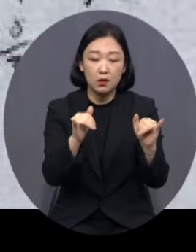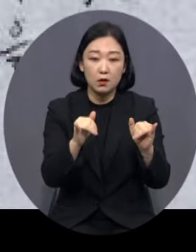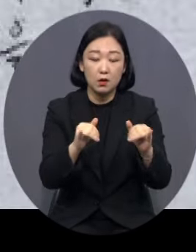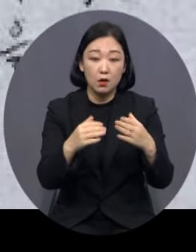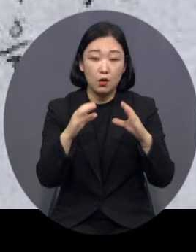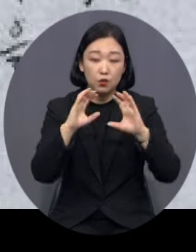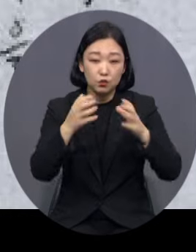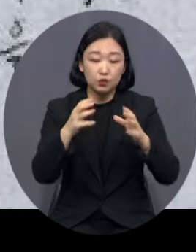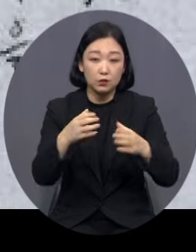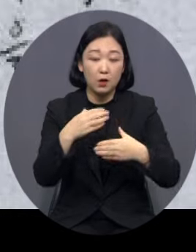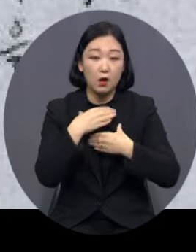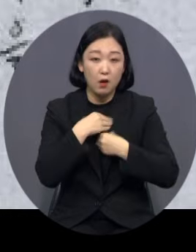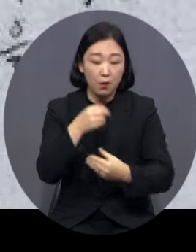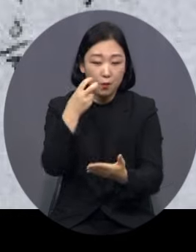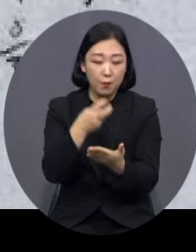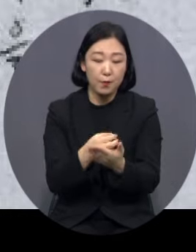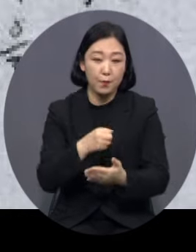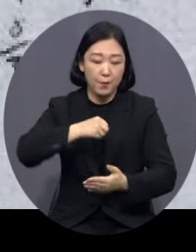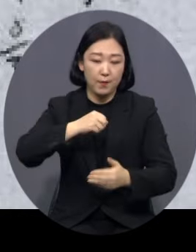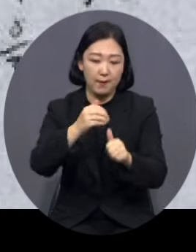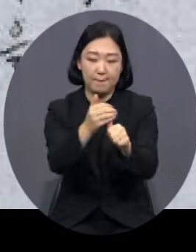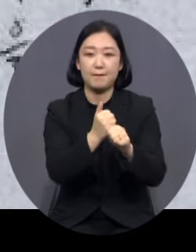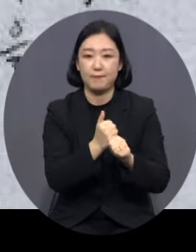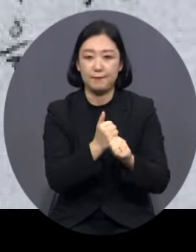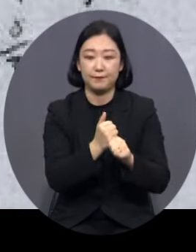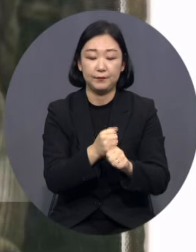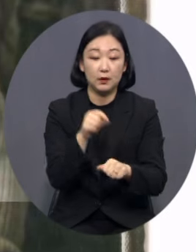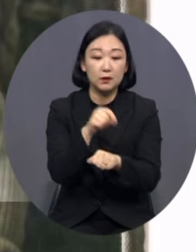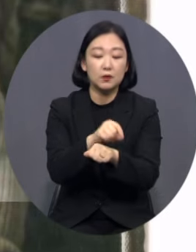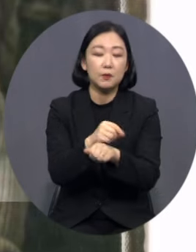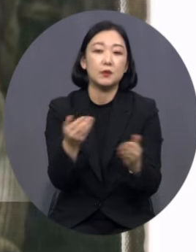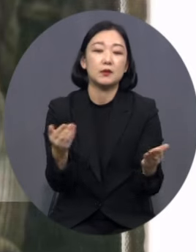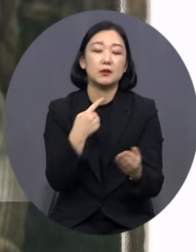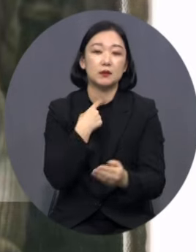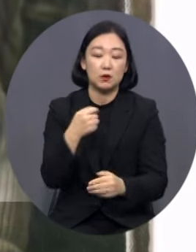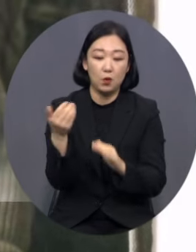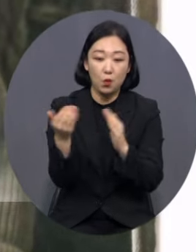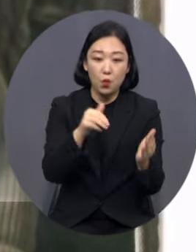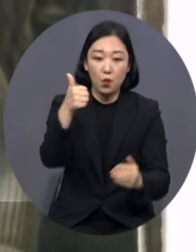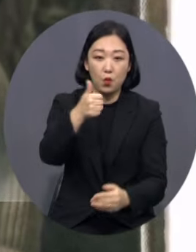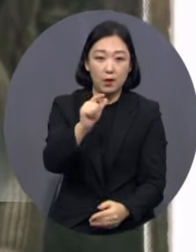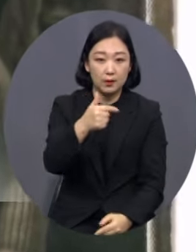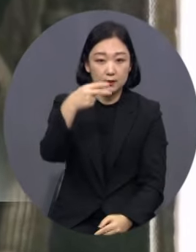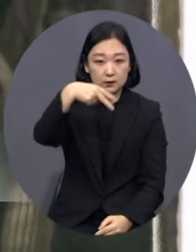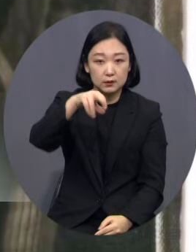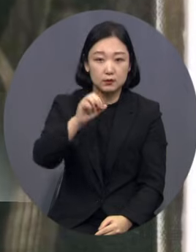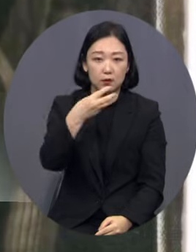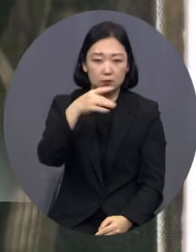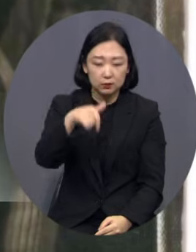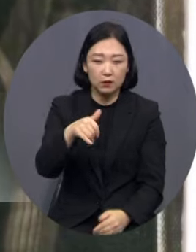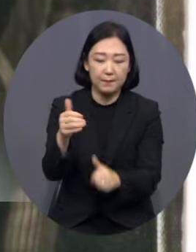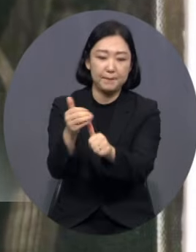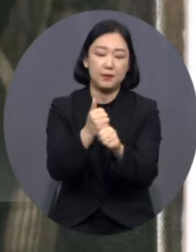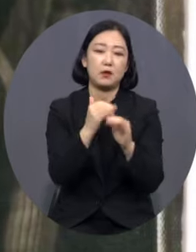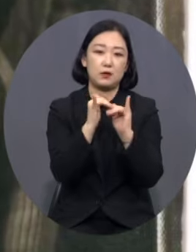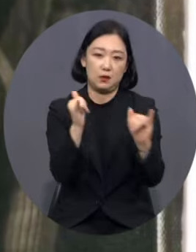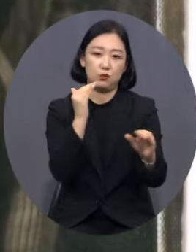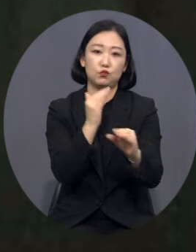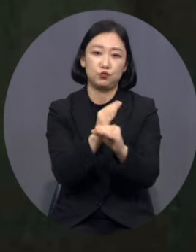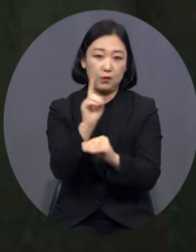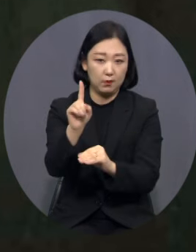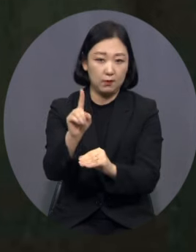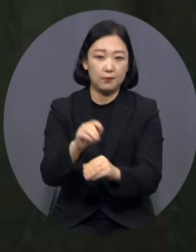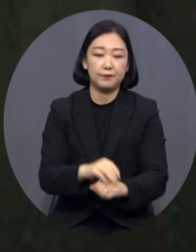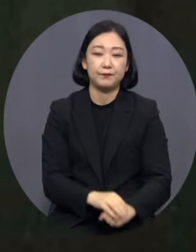혐의로 체포됐습니다 학교 서무 주임으로 일했던고 한삼 택시도 체포된 사람들 중 한 명이었습니다